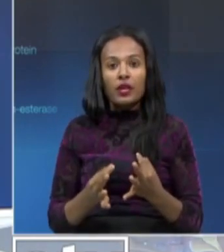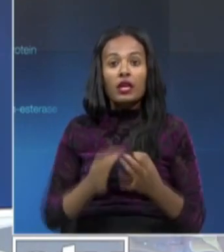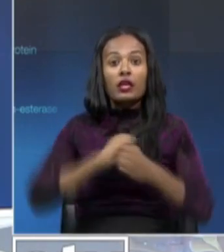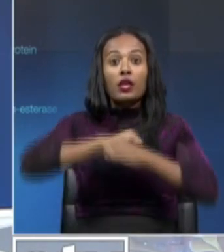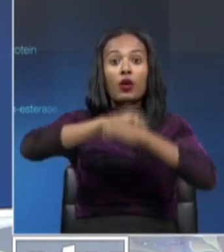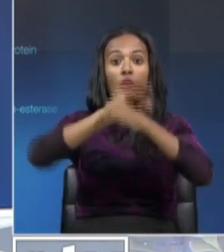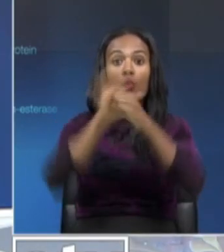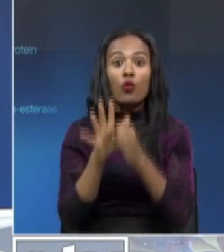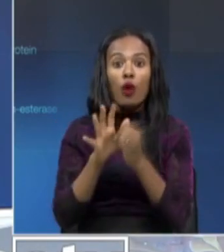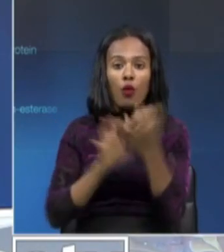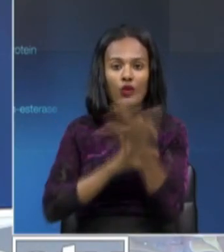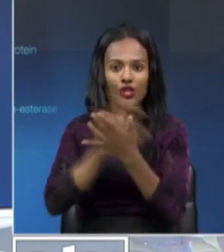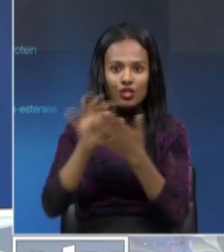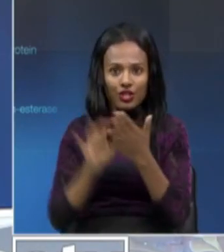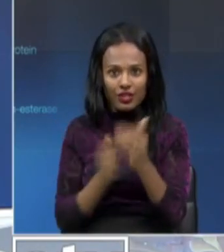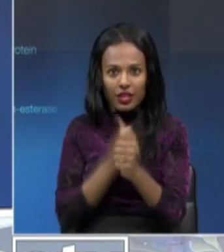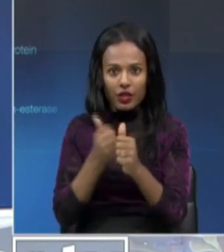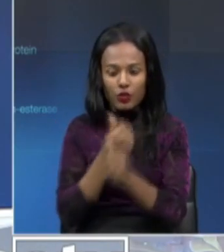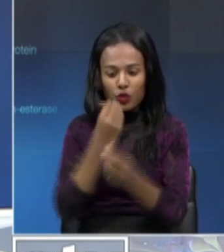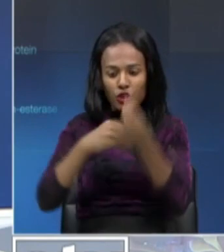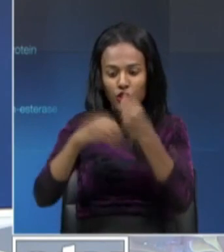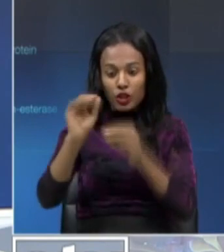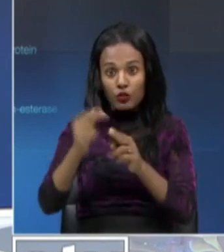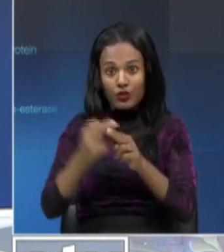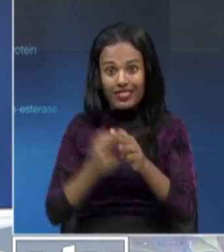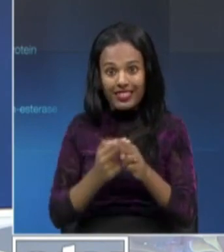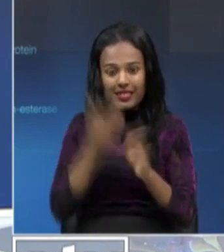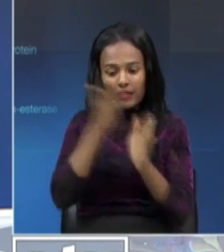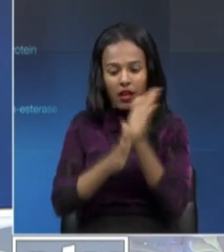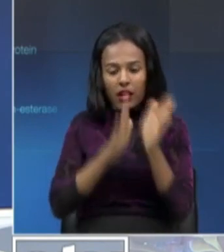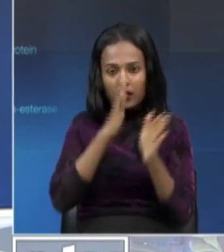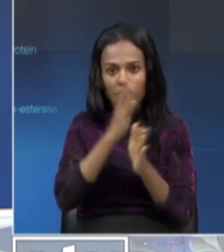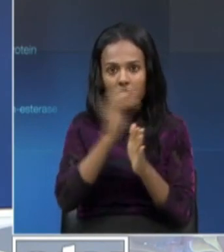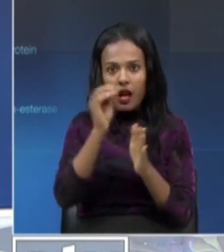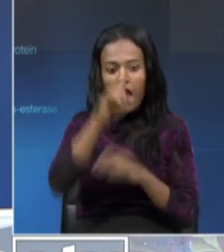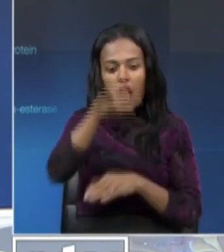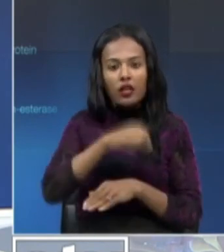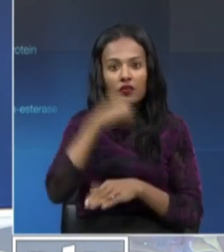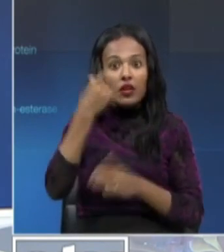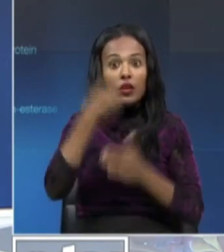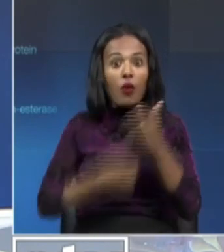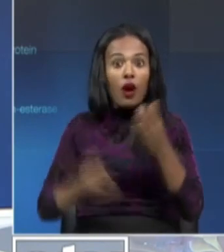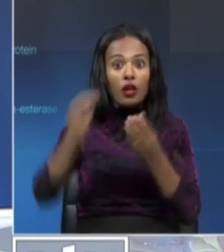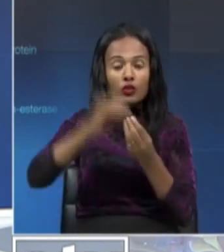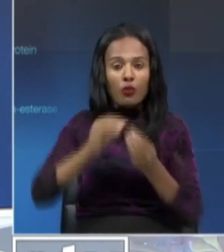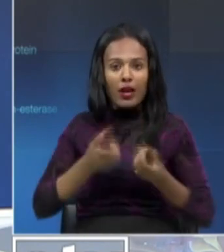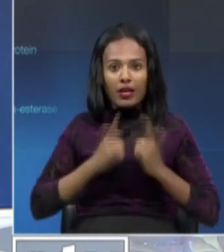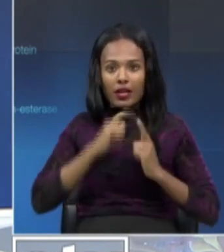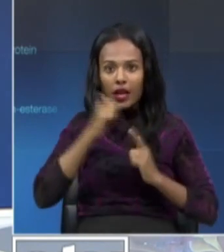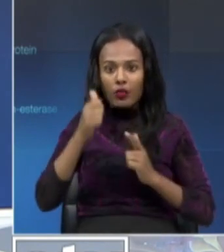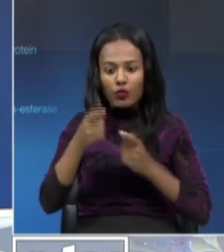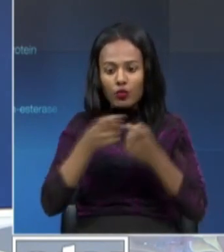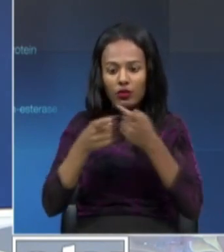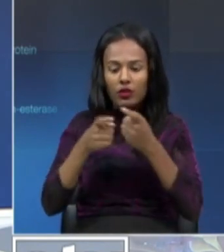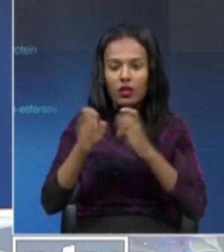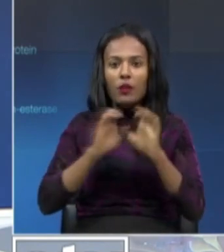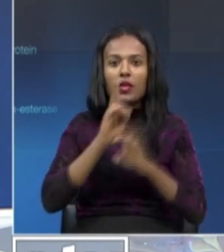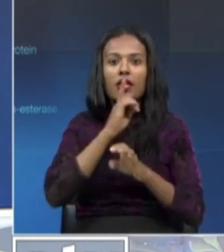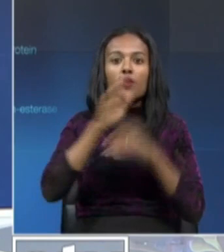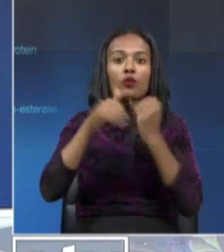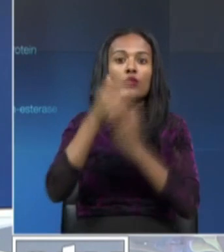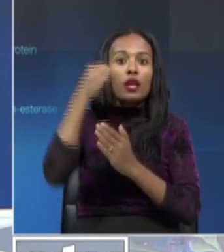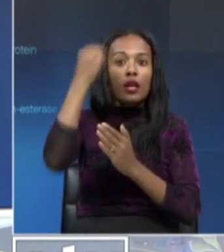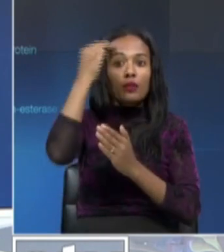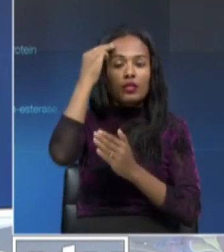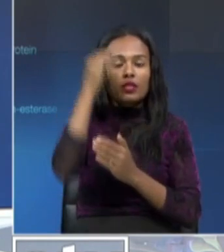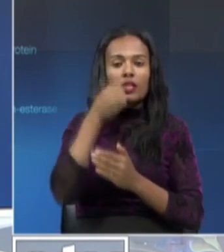የኮሮና ወረርሽኝን ተከትሎ የሸቀጦች እጥረት እንዳይከሰትና አላስፈላጊ ዋጋ ጭማሪ እንዳይኖርም ቁጥጥር እንደሚደረግ ነው ጠቅላይ ሚኒስትር አብይ